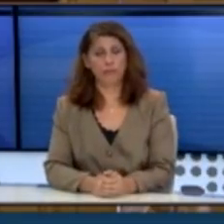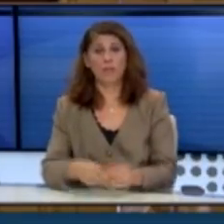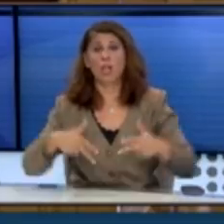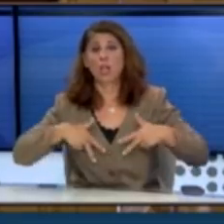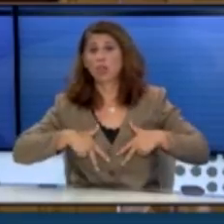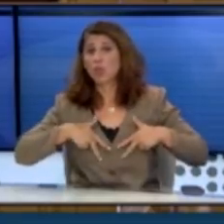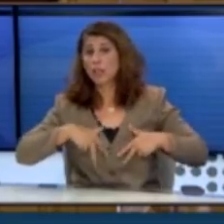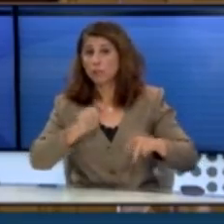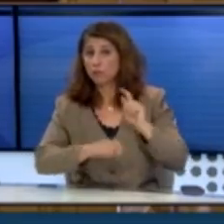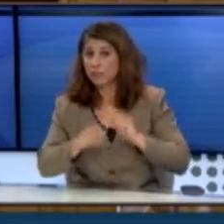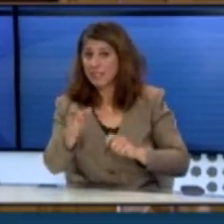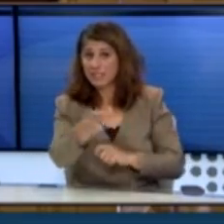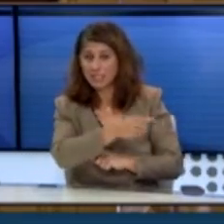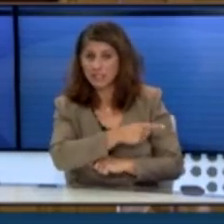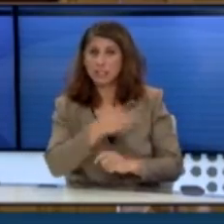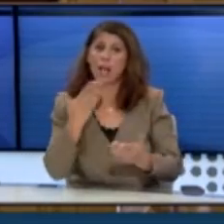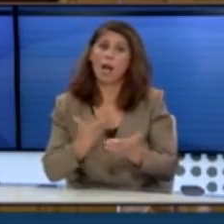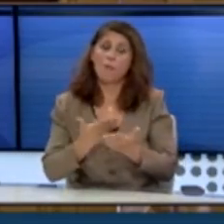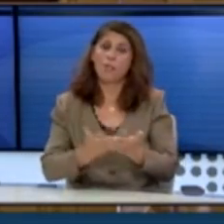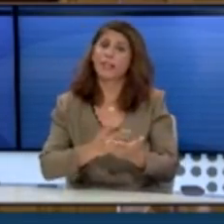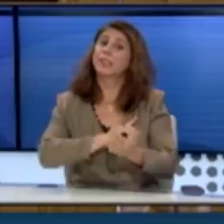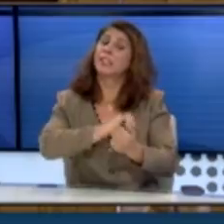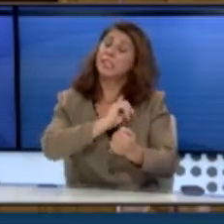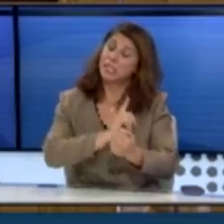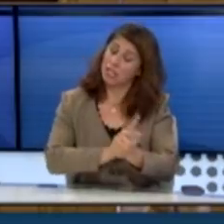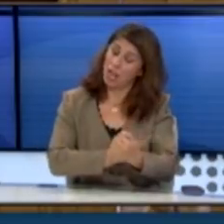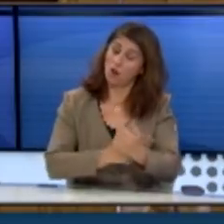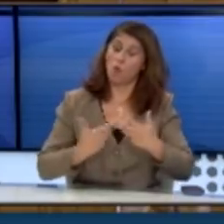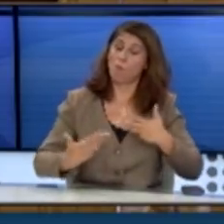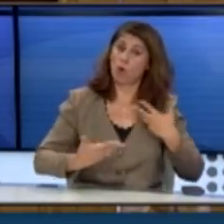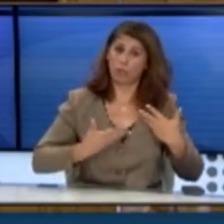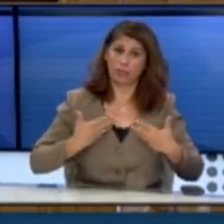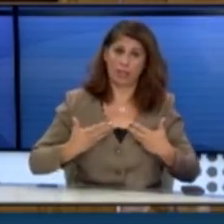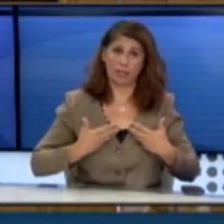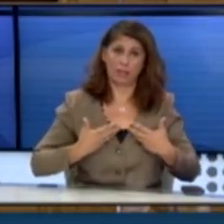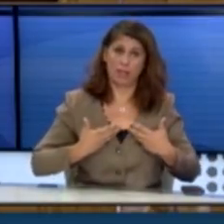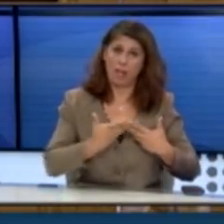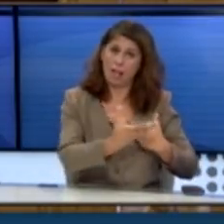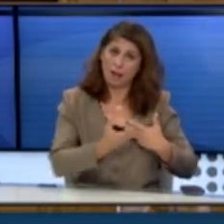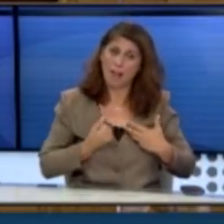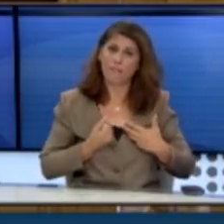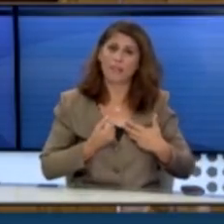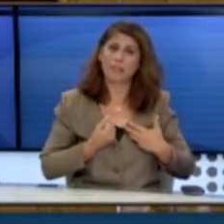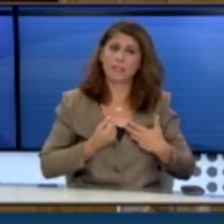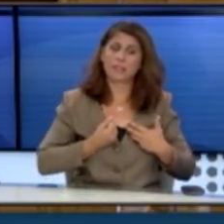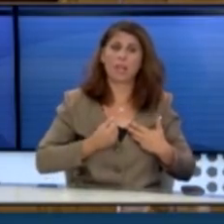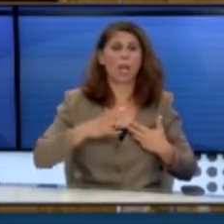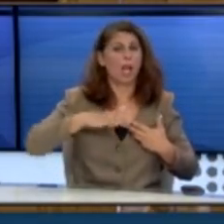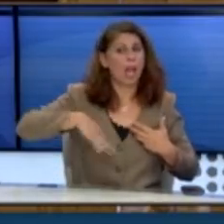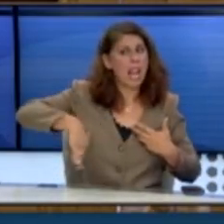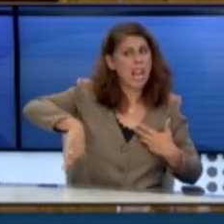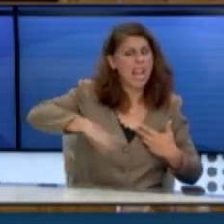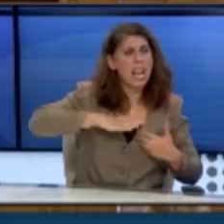κράτος που έχετε δημιουργήσει αποδεικνύεται ικανό, βέβαια, και σύγχρονο στην αφαίρεση εργατικών λαϊκών